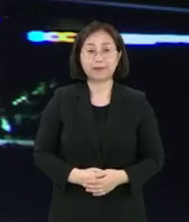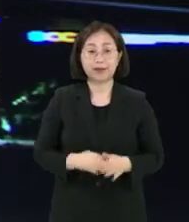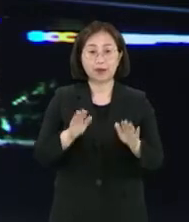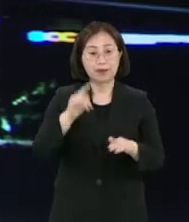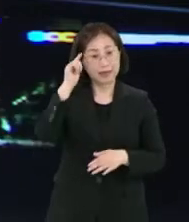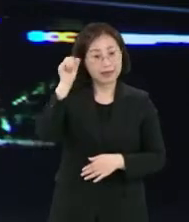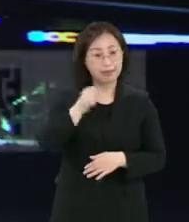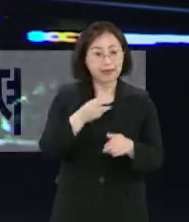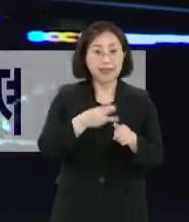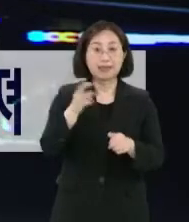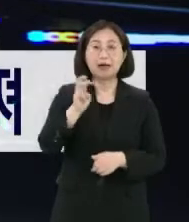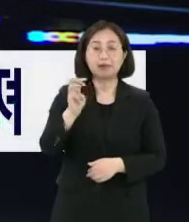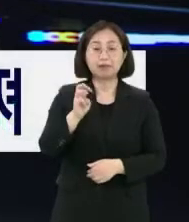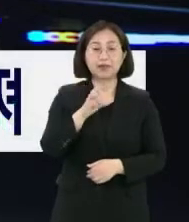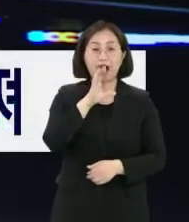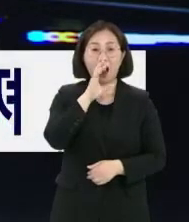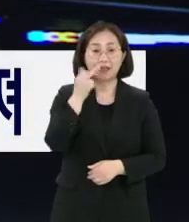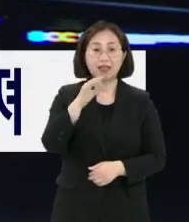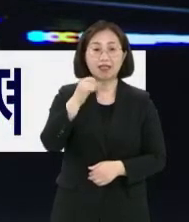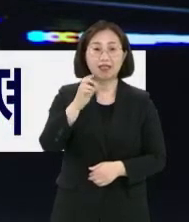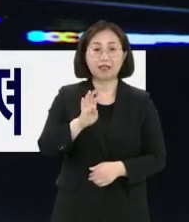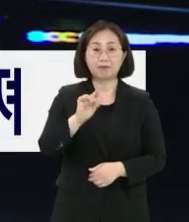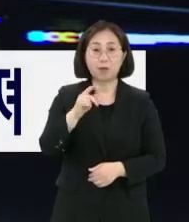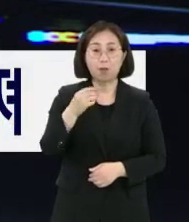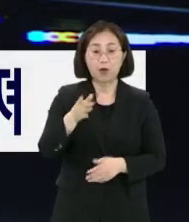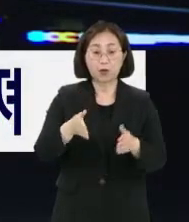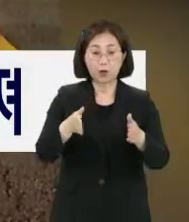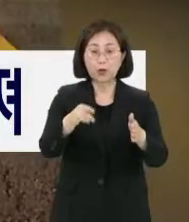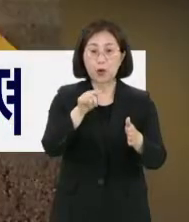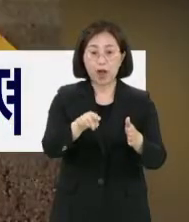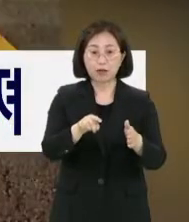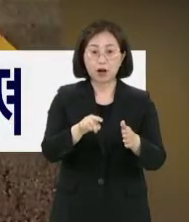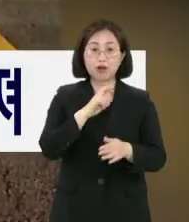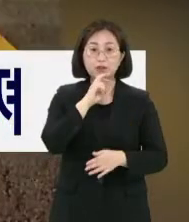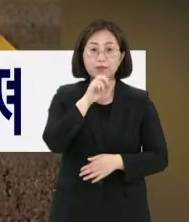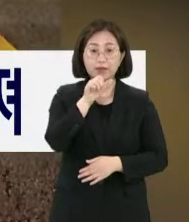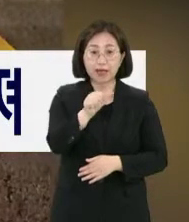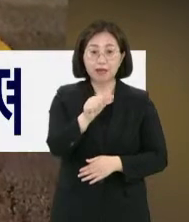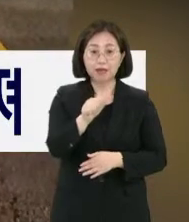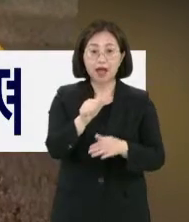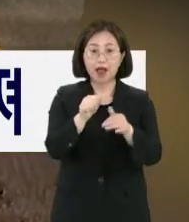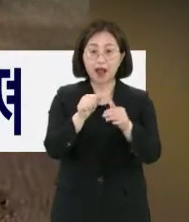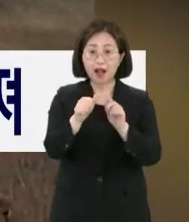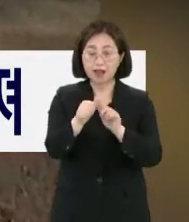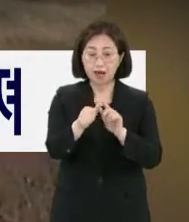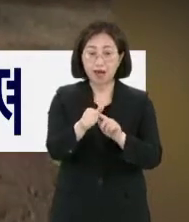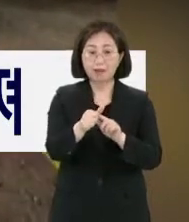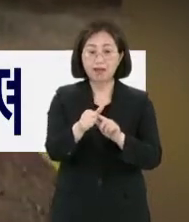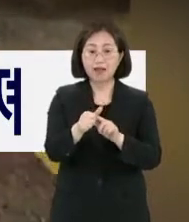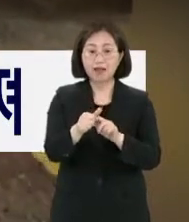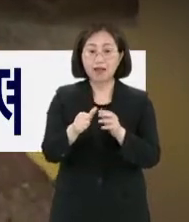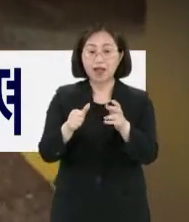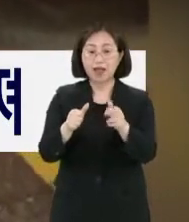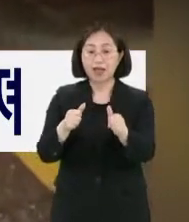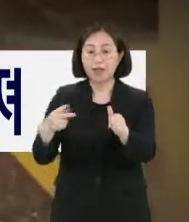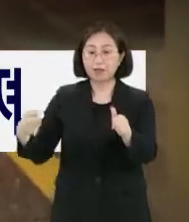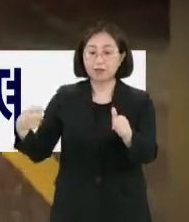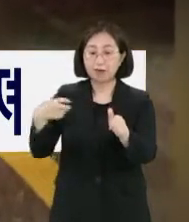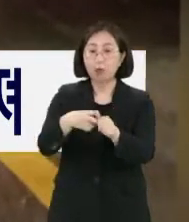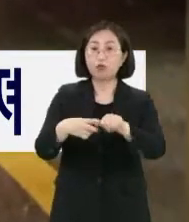오늘 새벽 3시 30분쯤 아산시 은봉면의 한 도로에서 25살 남성 A씨가 3.5톤 화물차에